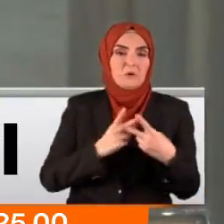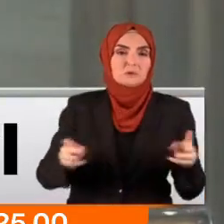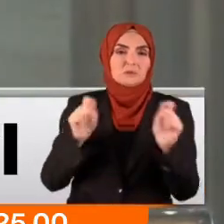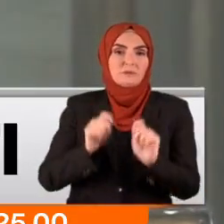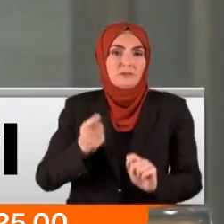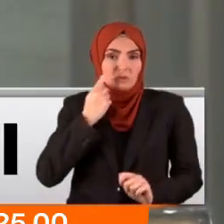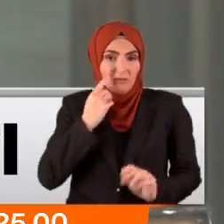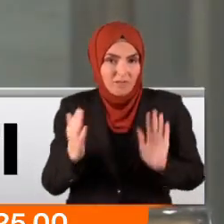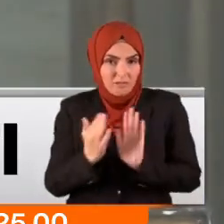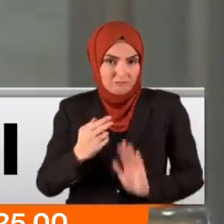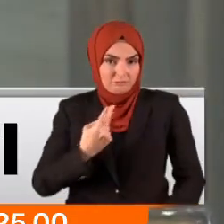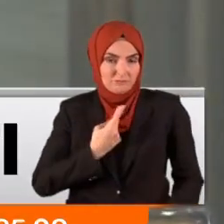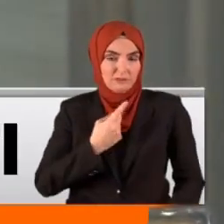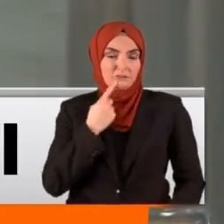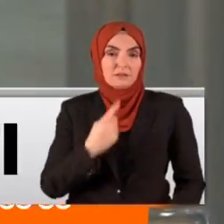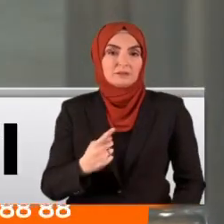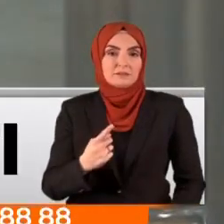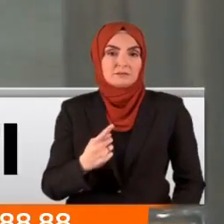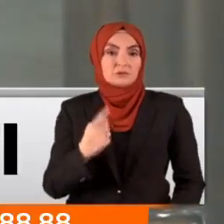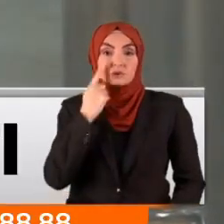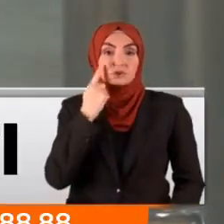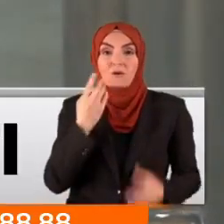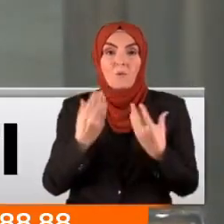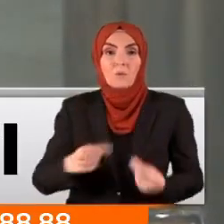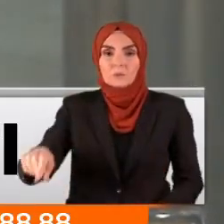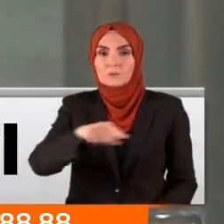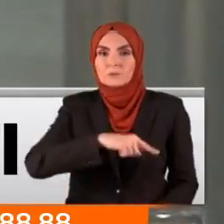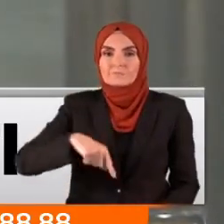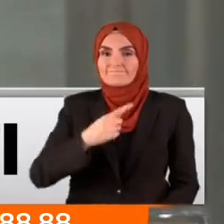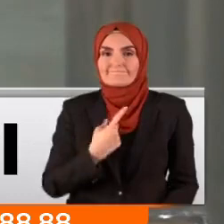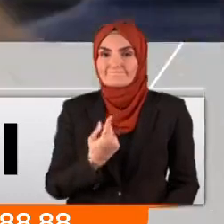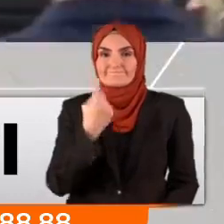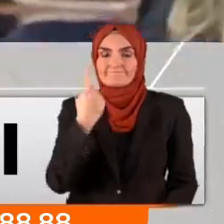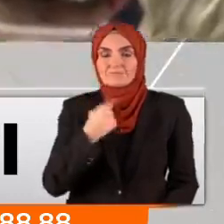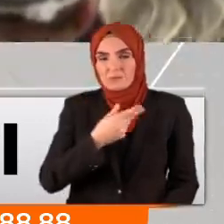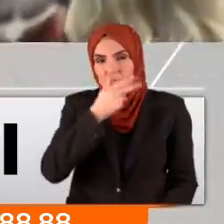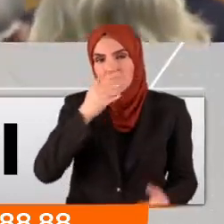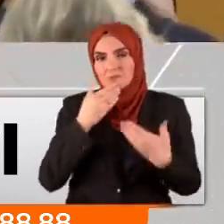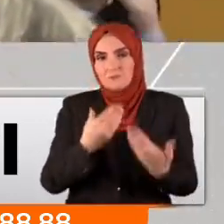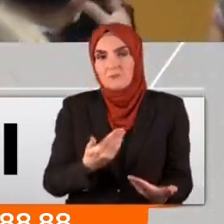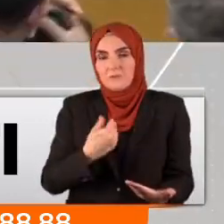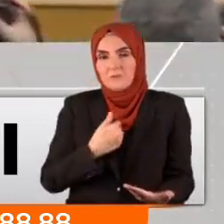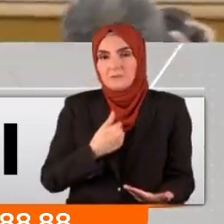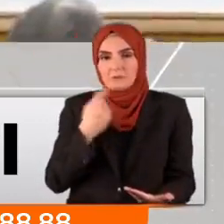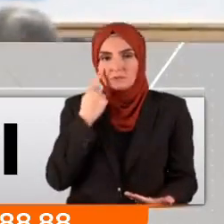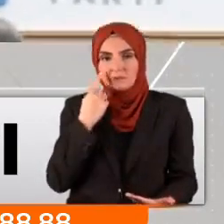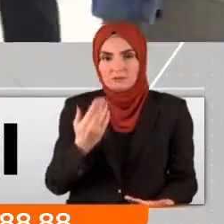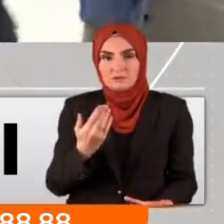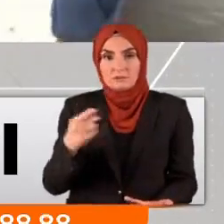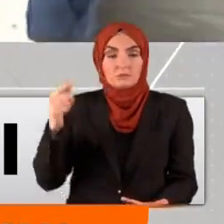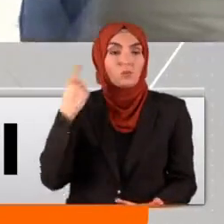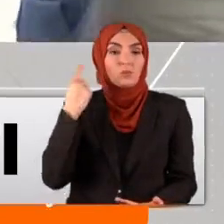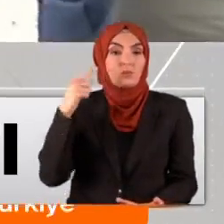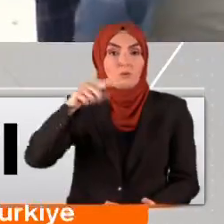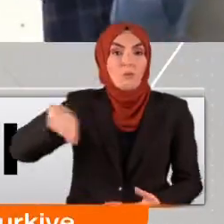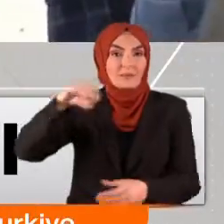yakın şahitlerinden bir tanesi üzülerek söylüyorum ki benim. Dün orada İçeride bir mücadele verdim